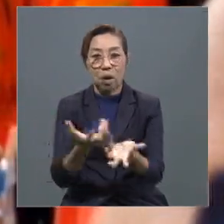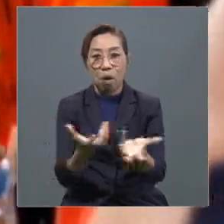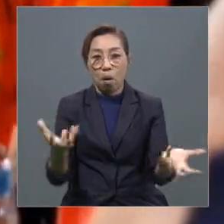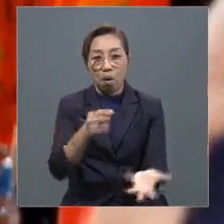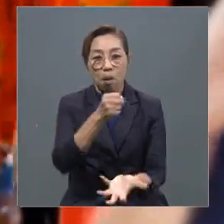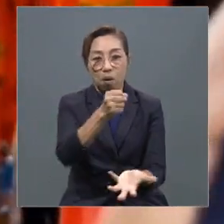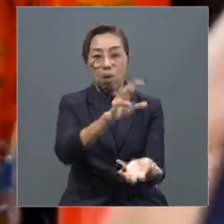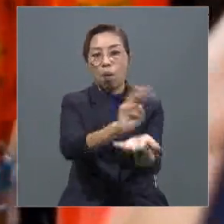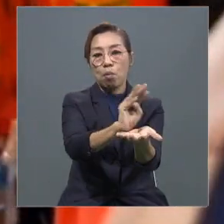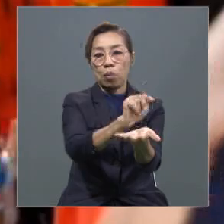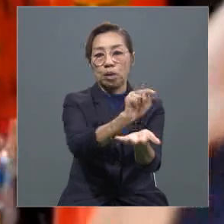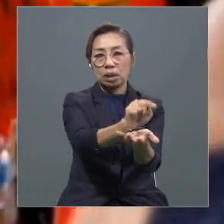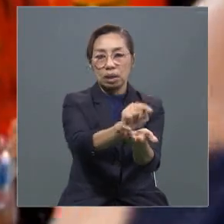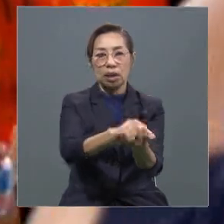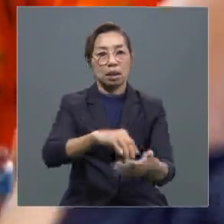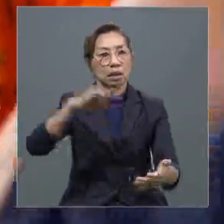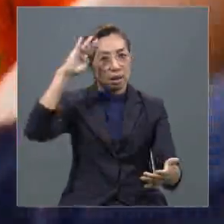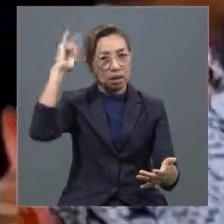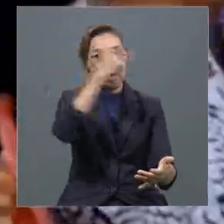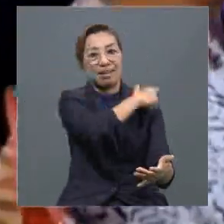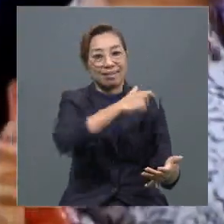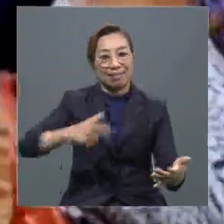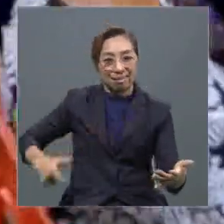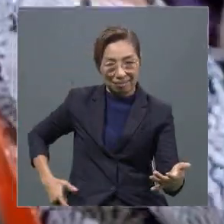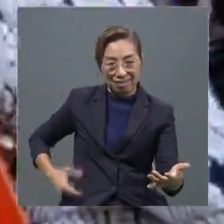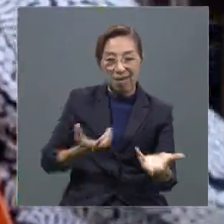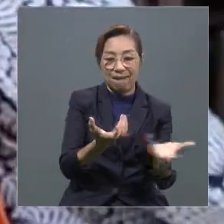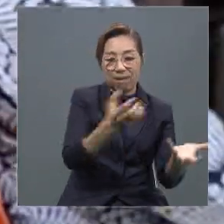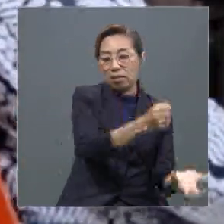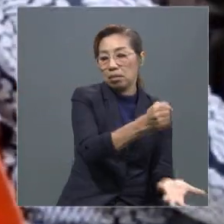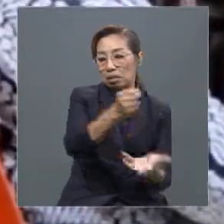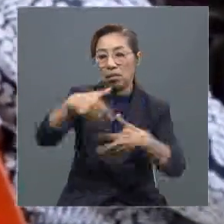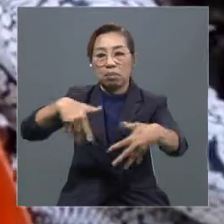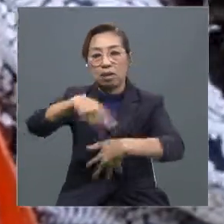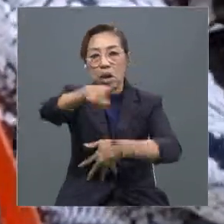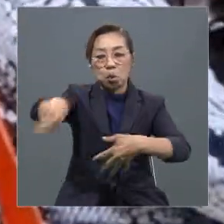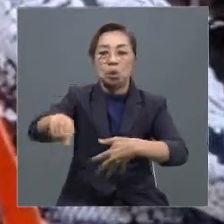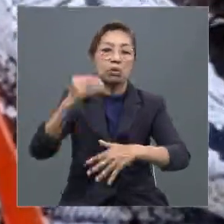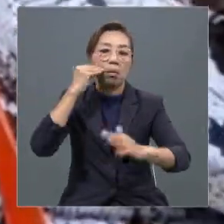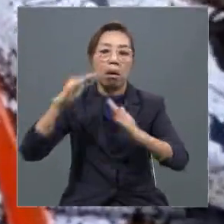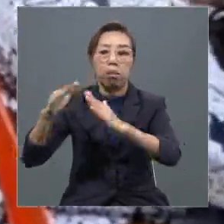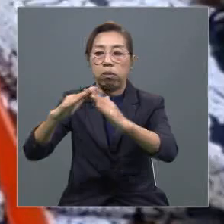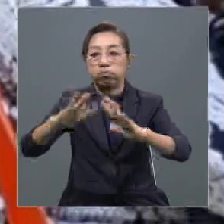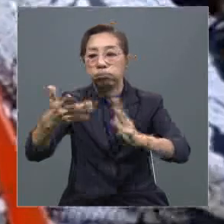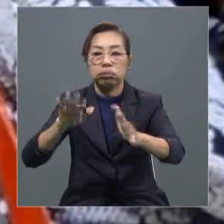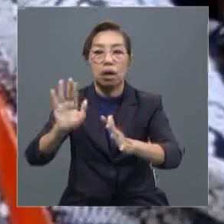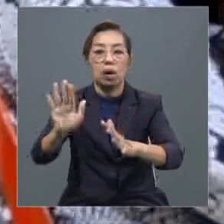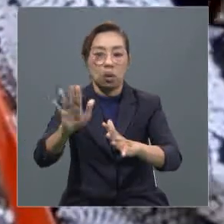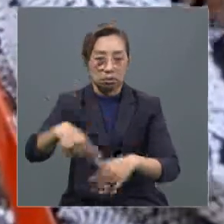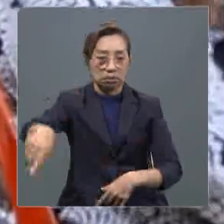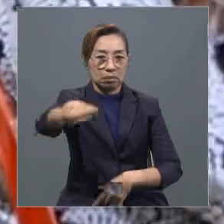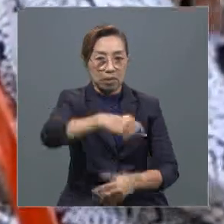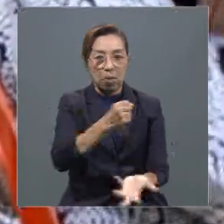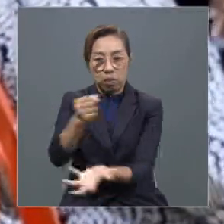มูลนิธิราชประชานุเคราะห์ในพระบรมราชูปถัมภ์มอบให้แก่ประชาชนที่ประสบวาตภัยในพื้นที่ของอำเภอนาด้วง